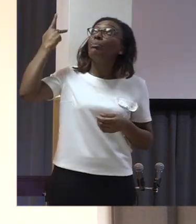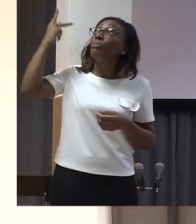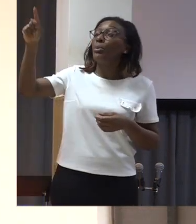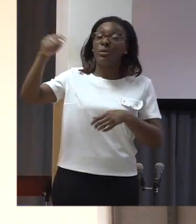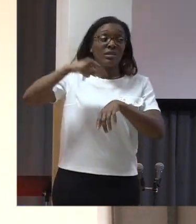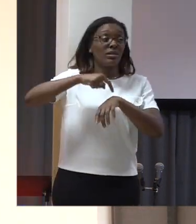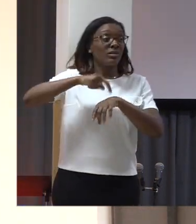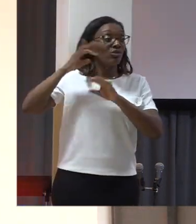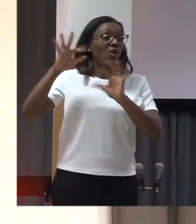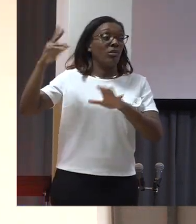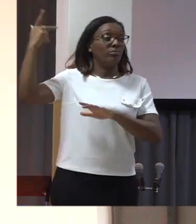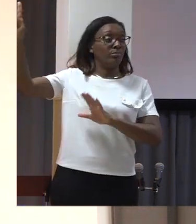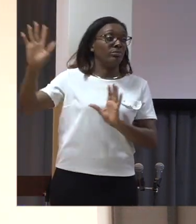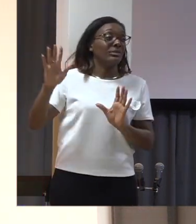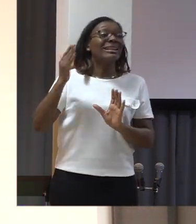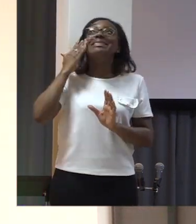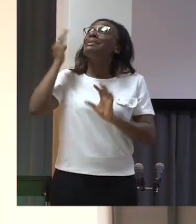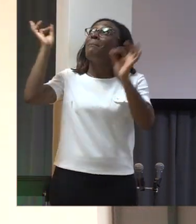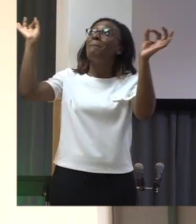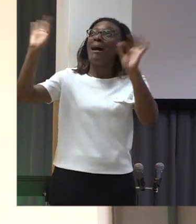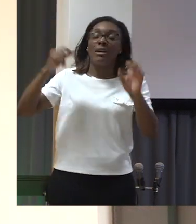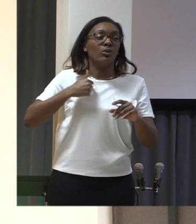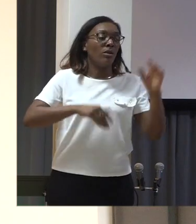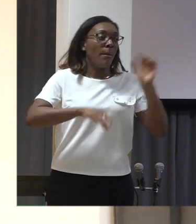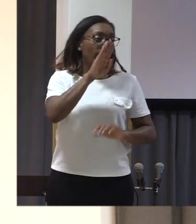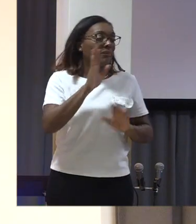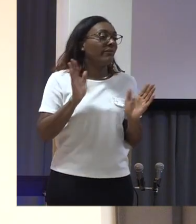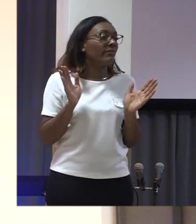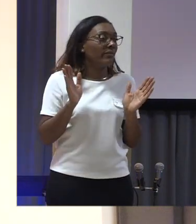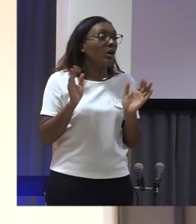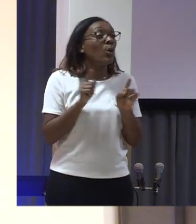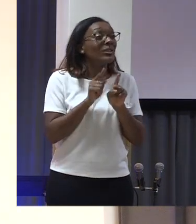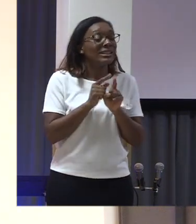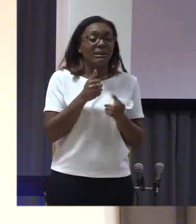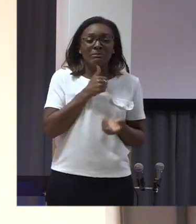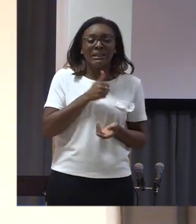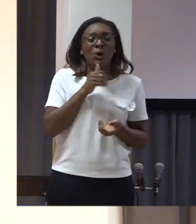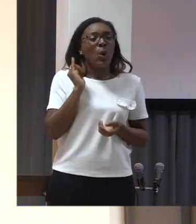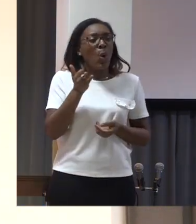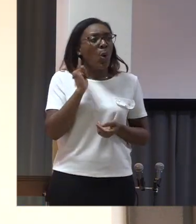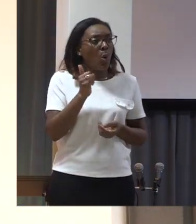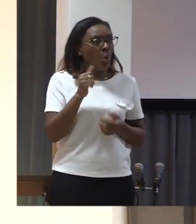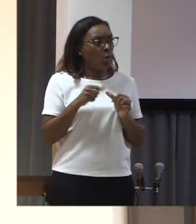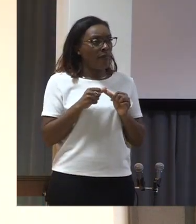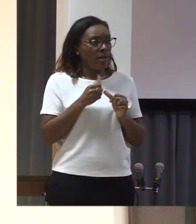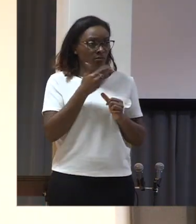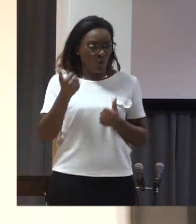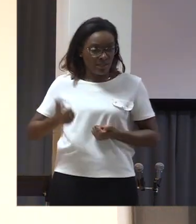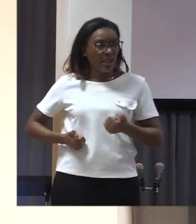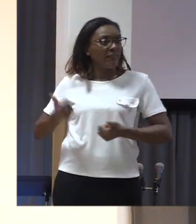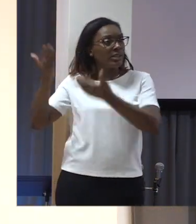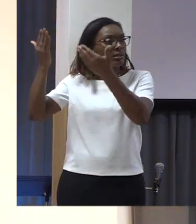pouvons rien faire. Et que dans ce moment d'attente, que nous nous consacrons dans son service.